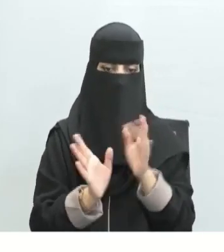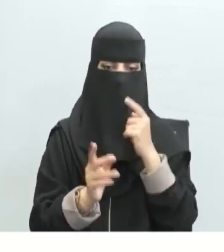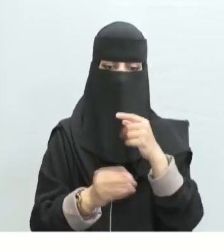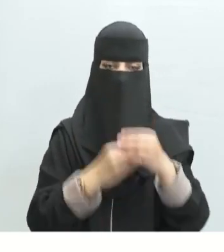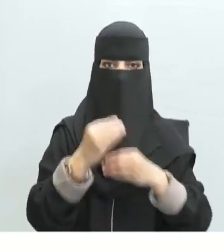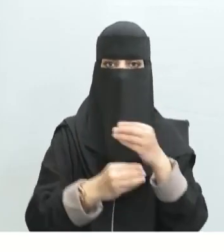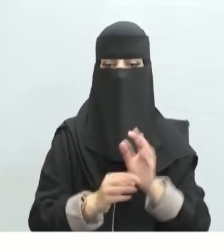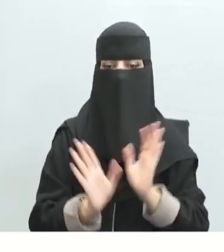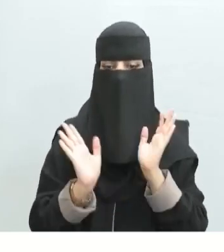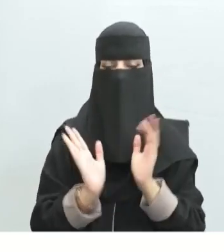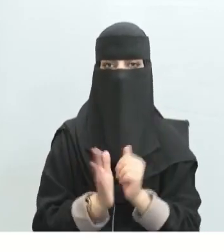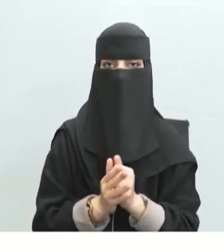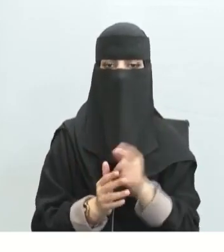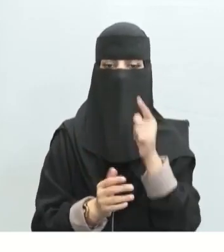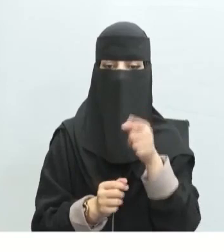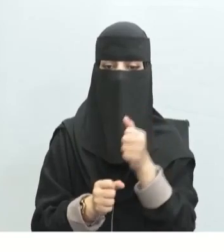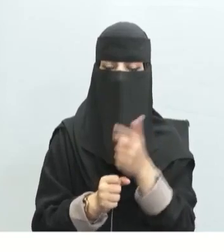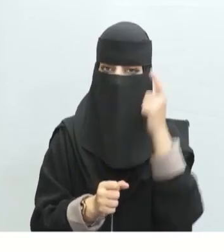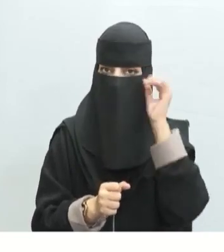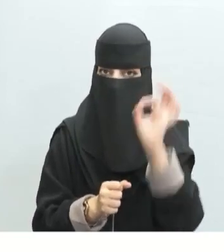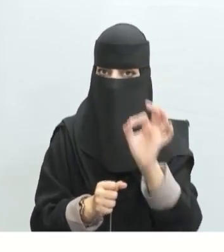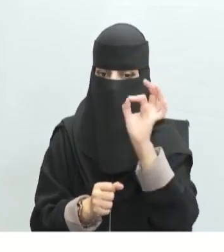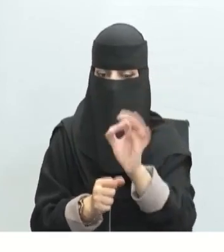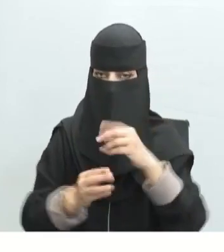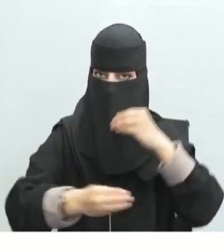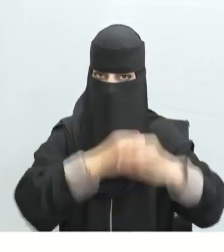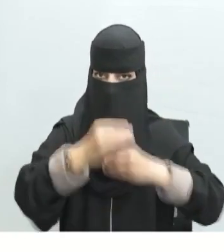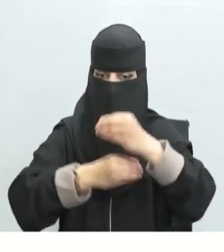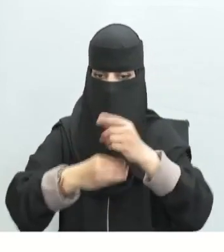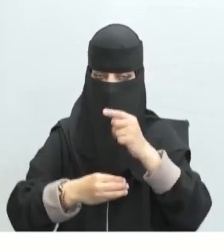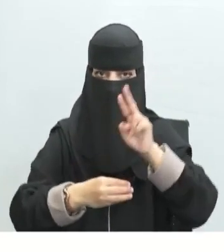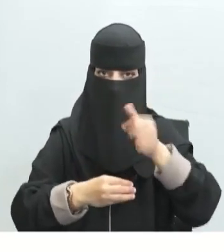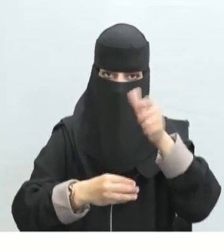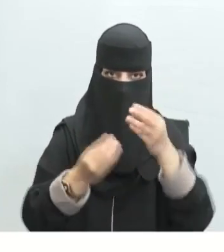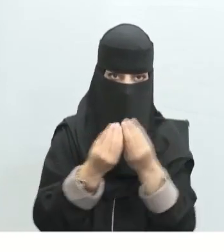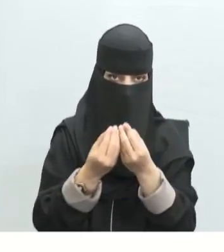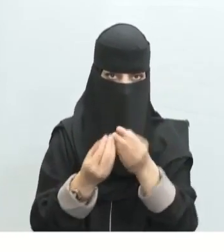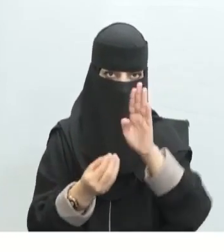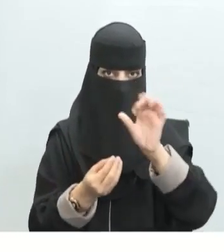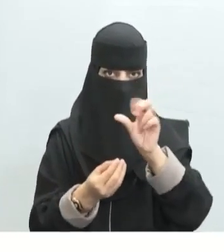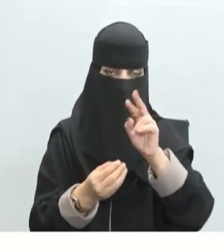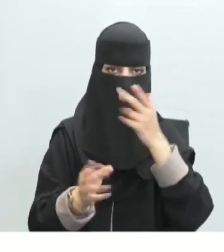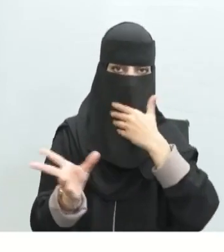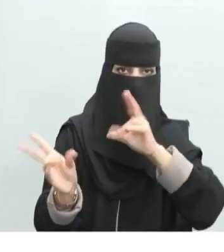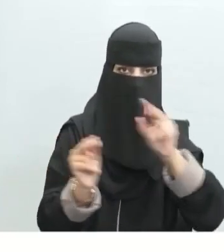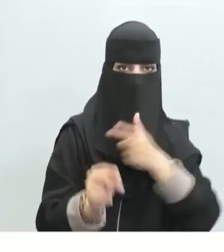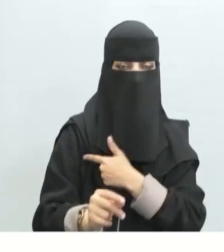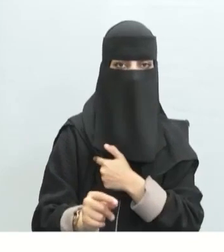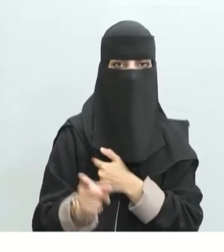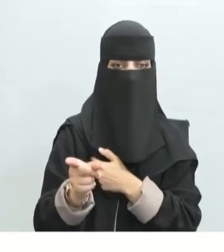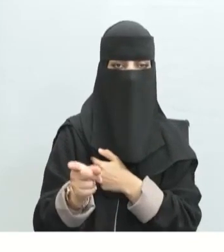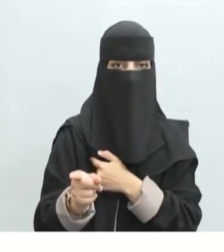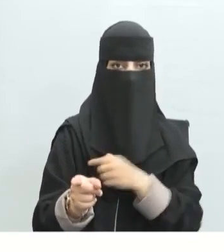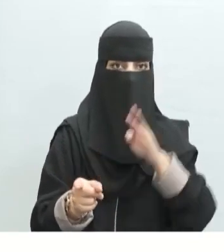دوال مقاليب الثلاثه هذه بس اعرف كل واحده اقلب ايش التان مع الكوتان واضح اسمهم متشابه بس